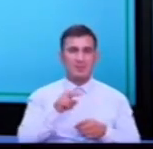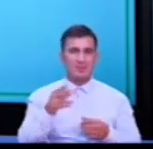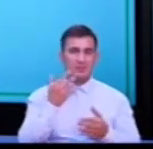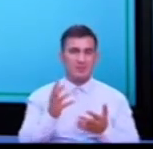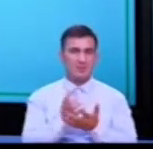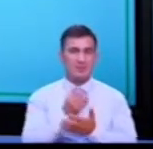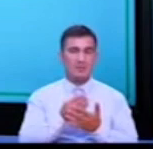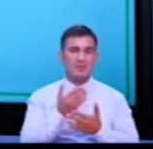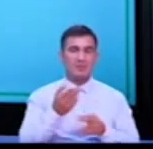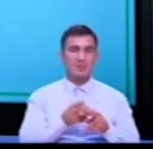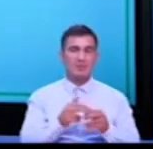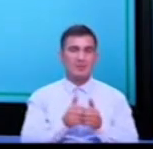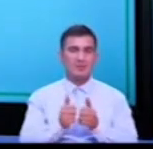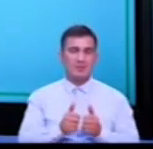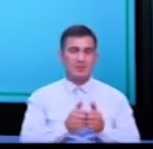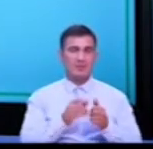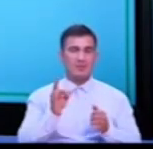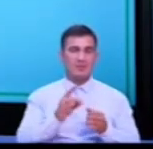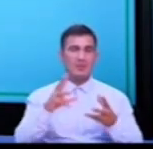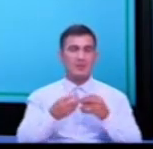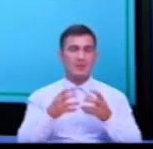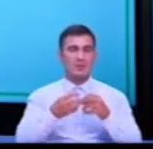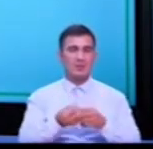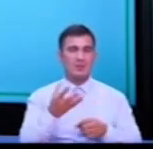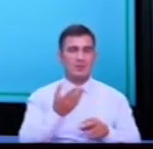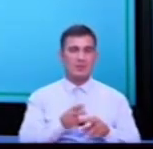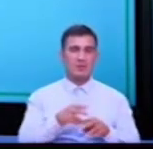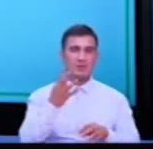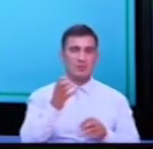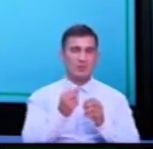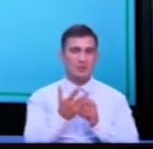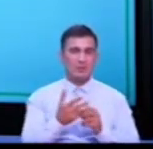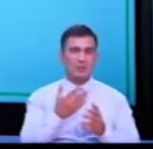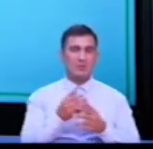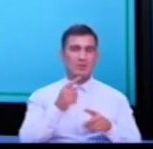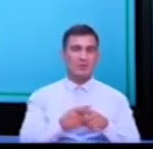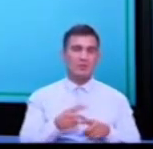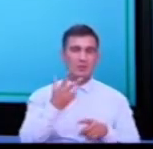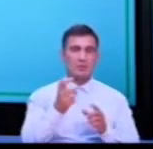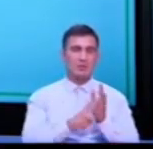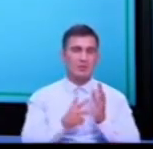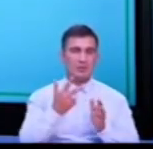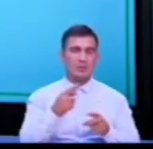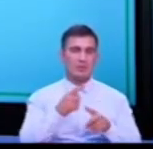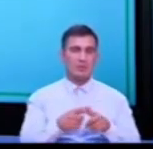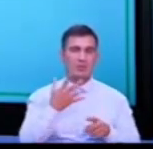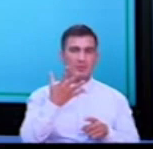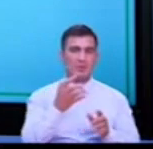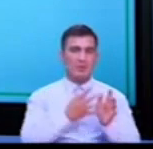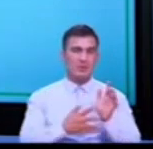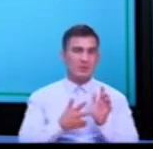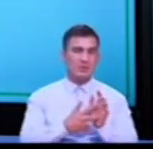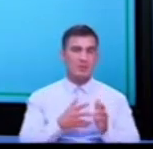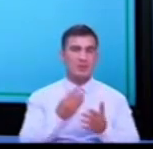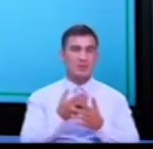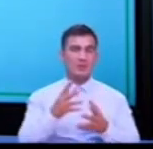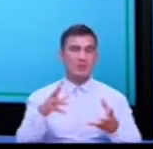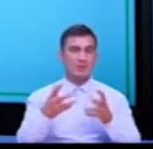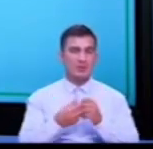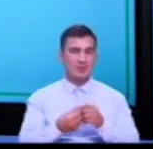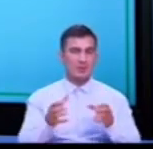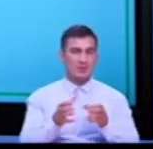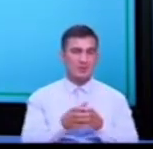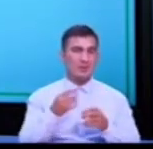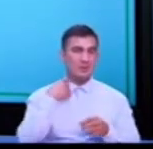uchun uni tomonlari uzunliklarini yig'indisini hisoblaymiz. 413 qo'shib 373 qo'shib 598. Ularni